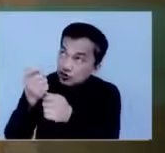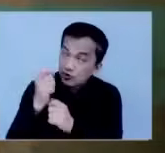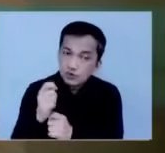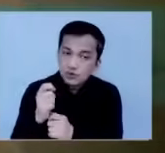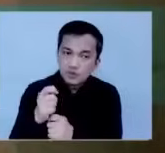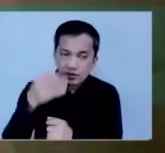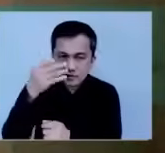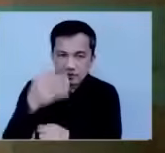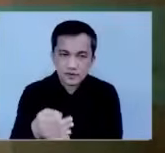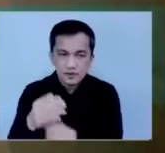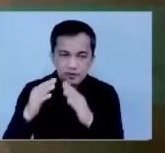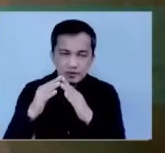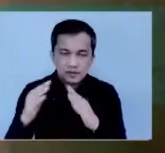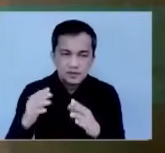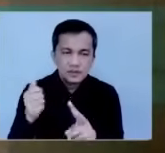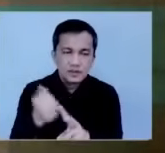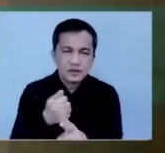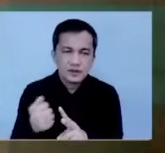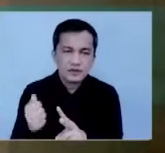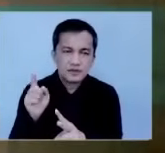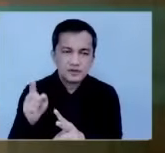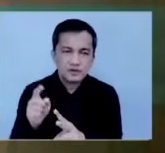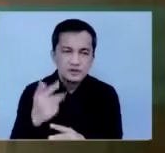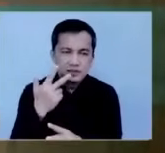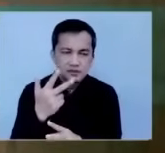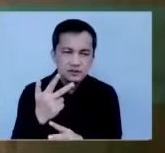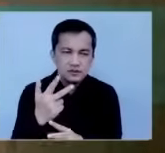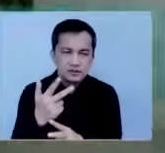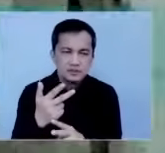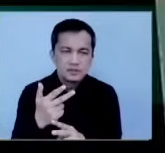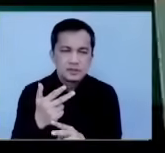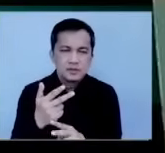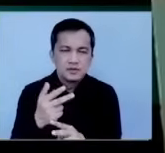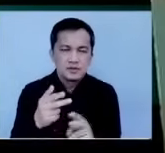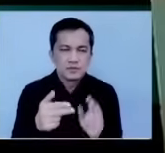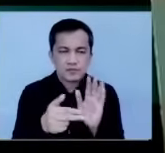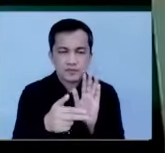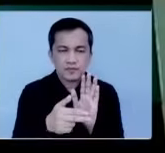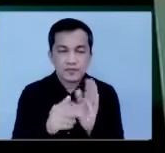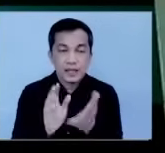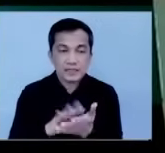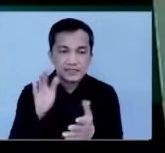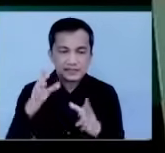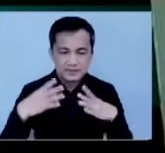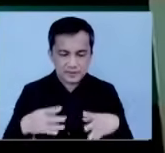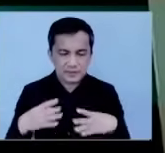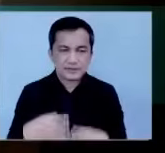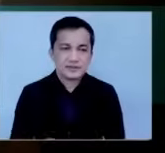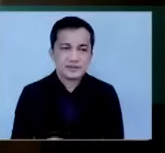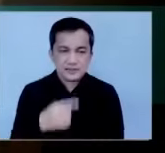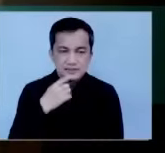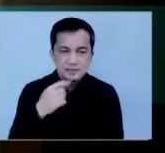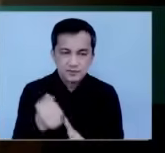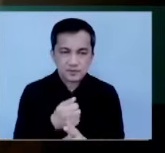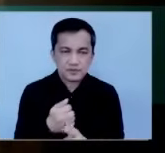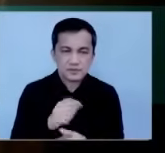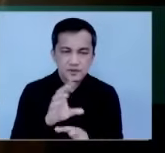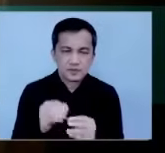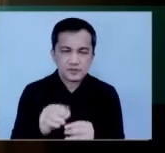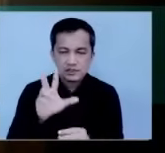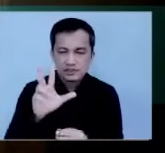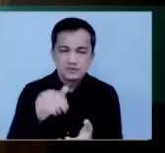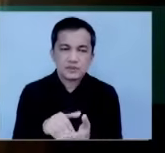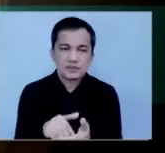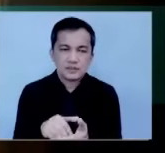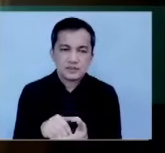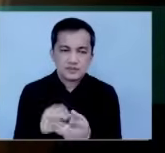mismo ng bahay ng biktima ang tatlo nitong branded na damit ayon sa biktima aabot sa Php3,000